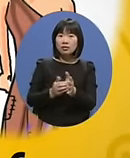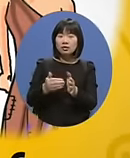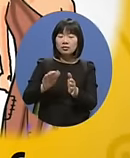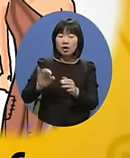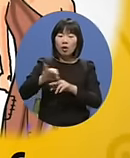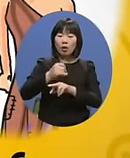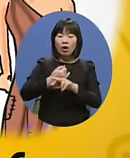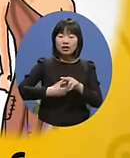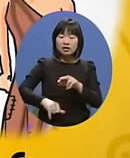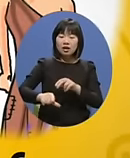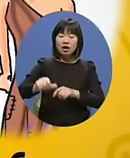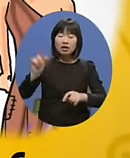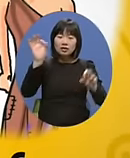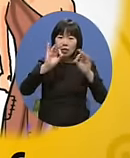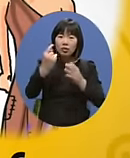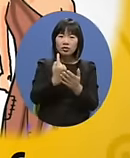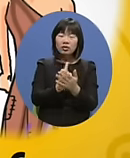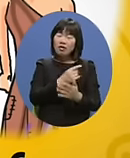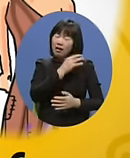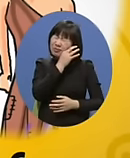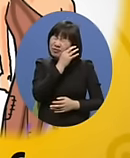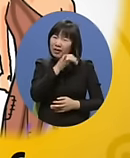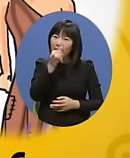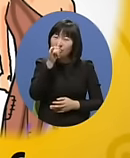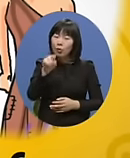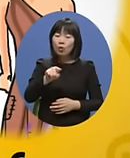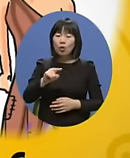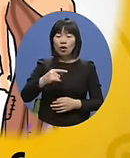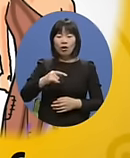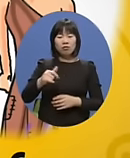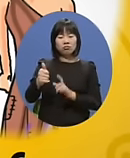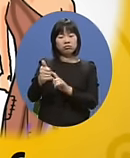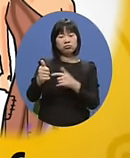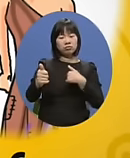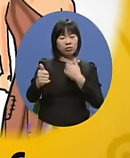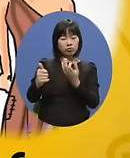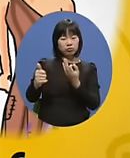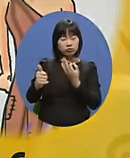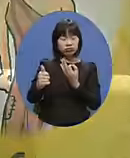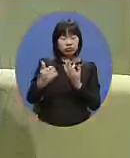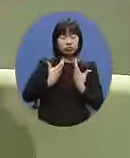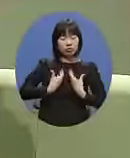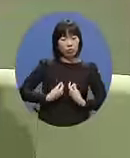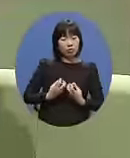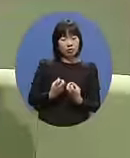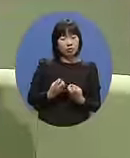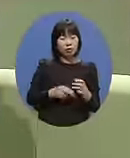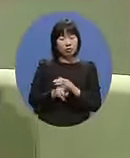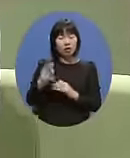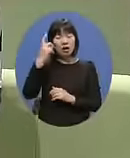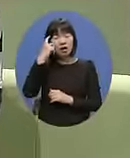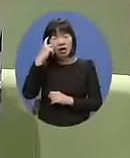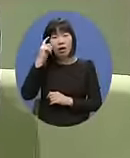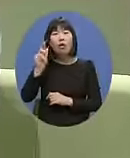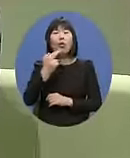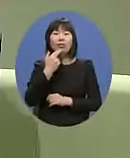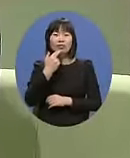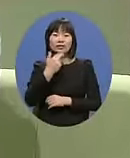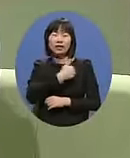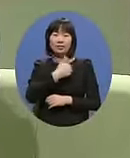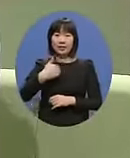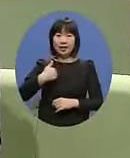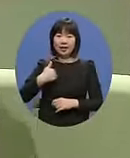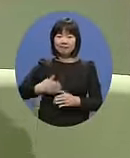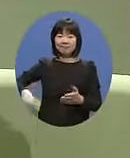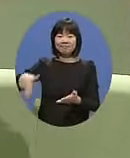왕자가 찾아왔을 때 전혀 수치감을 느끼거나 어머 왕자가 날 보고 실망하면 어떡하지? 난 피해야지 이러지 않았습니다. 그냥 그 모습